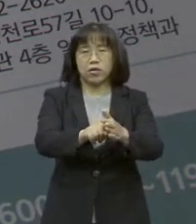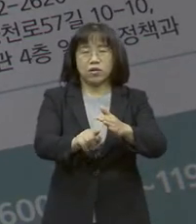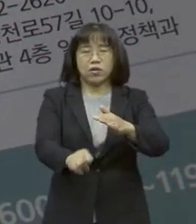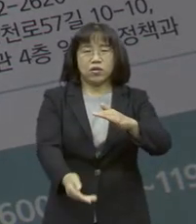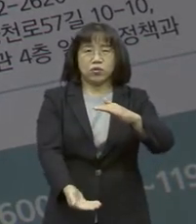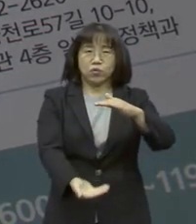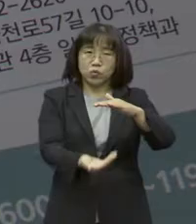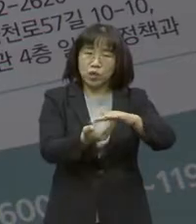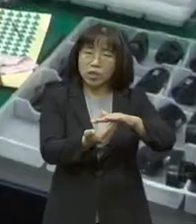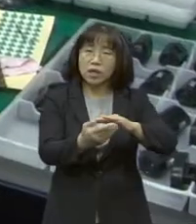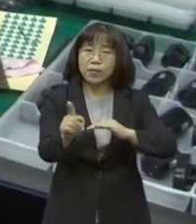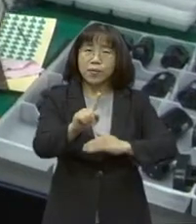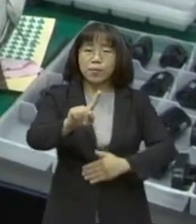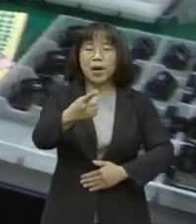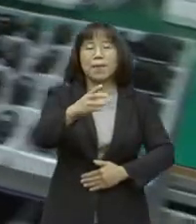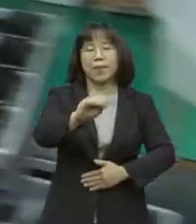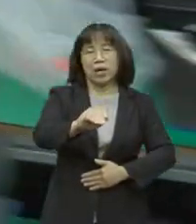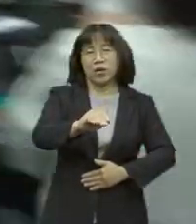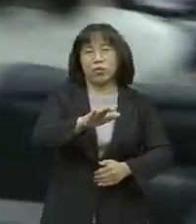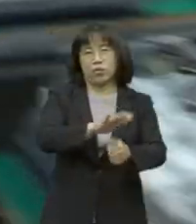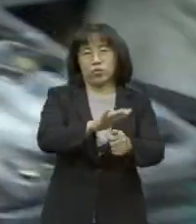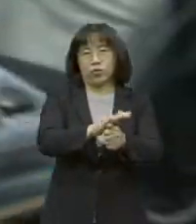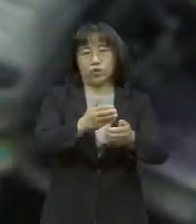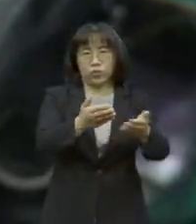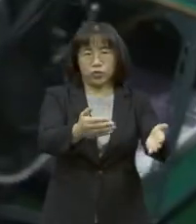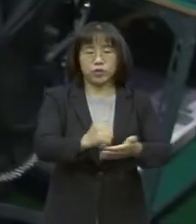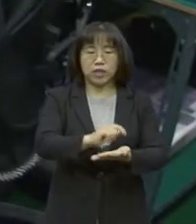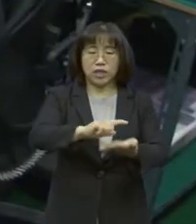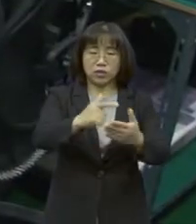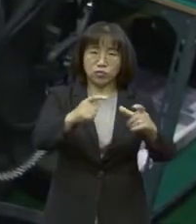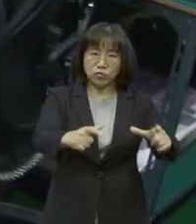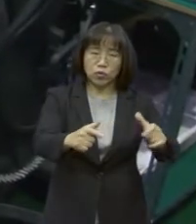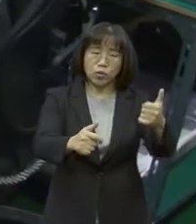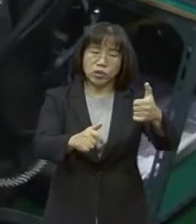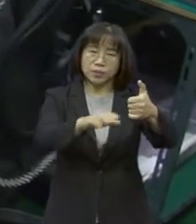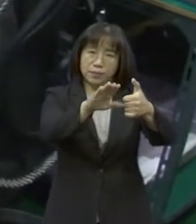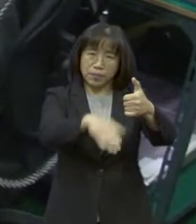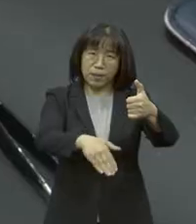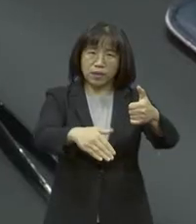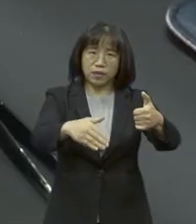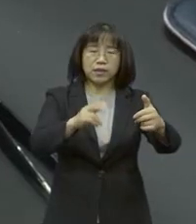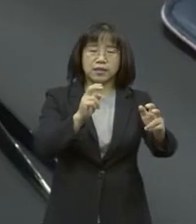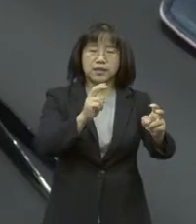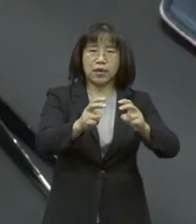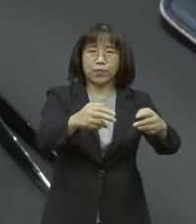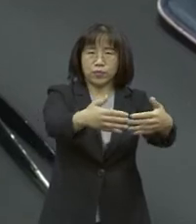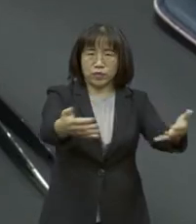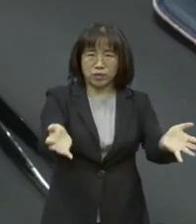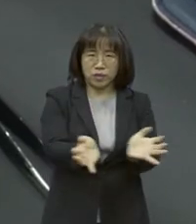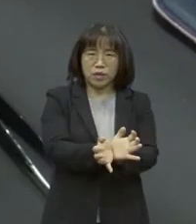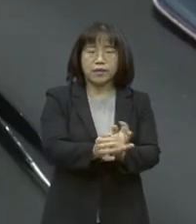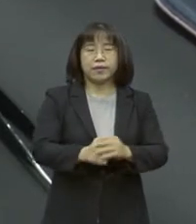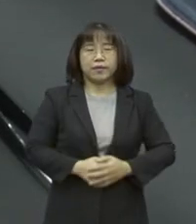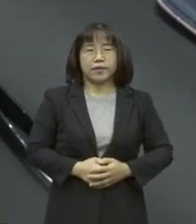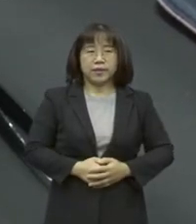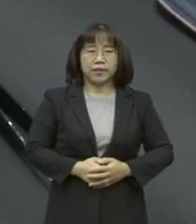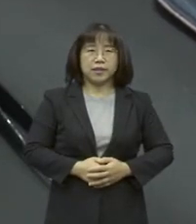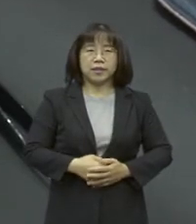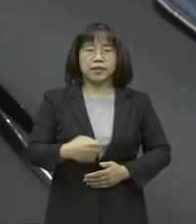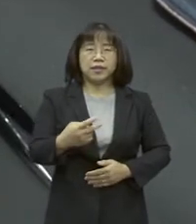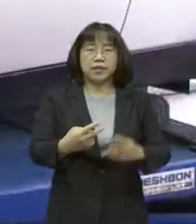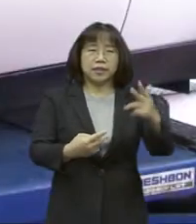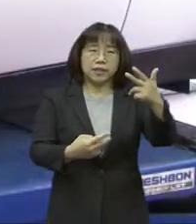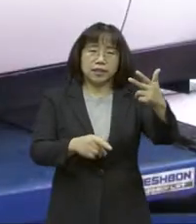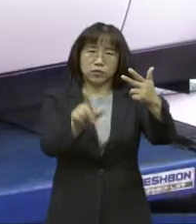지원하는 제도입니다 대상은 강서구 소재 50인 미만 사업체 근로자로 2020년 7월 1일